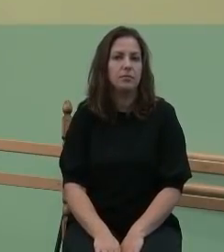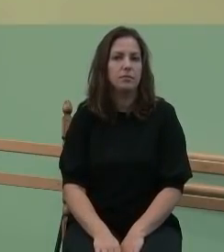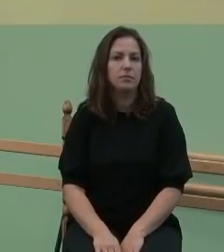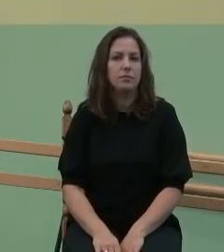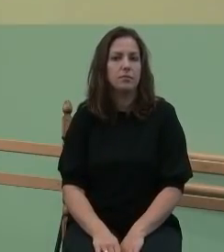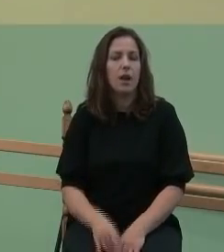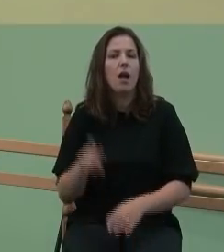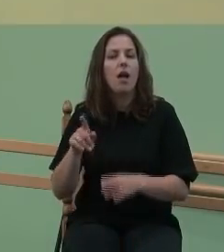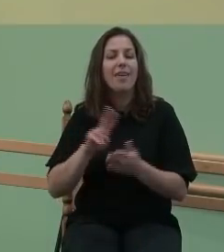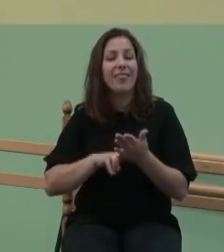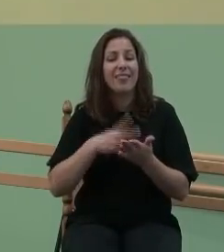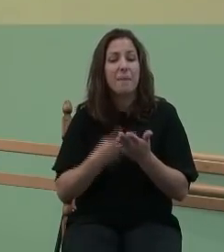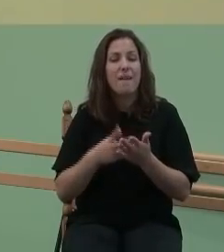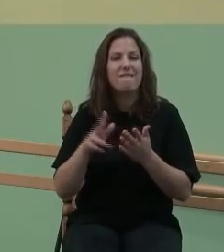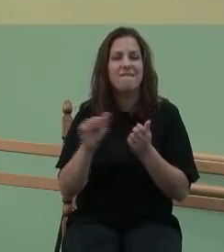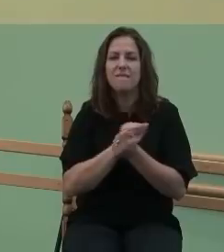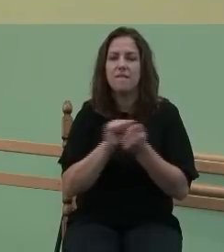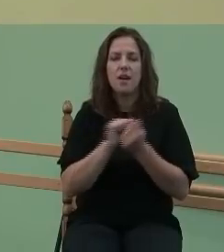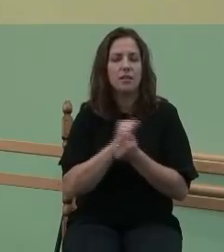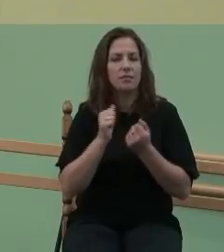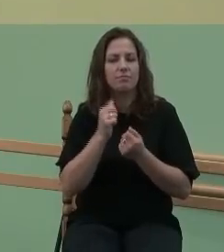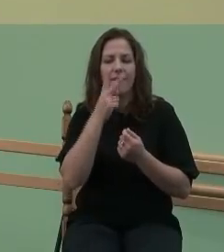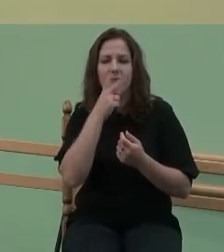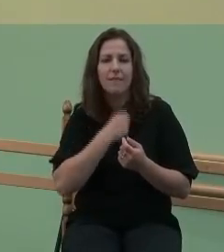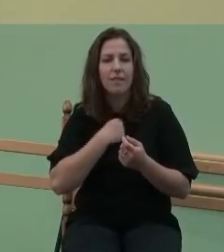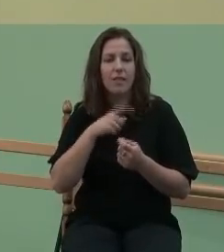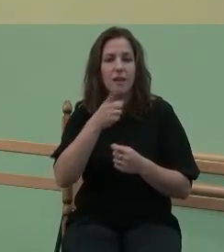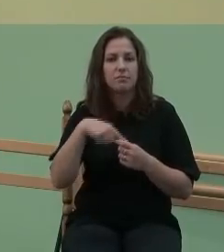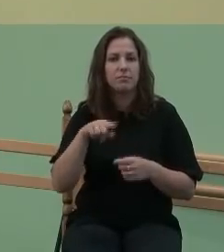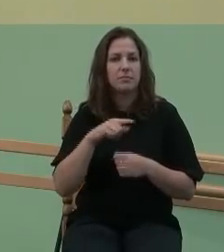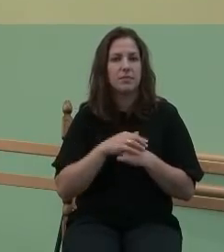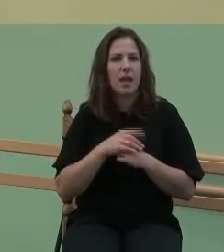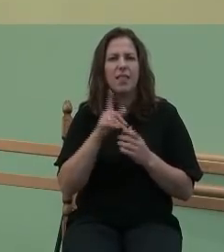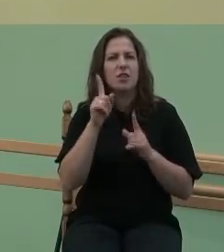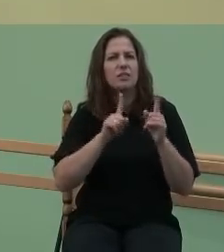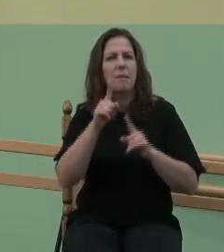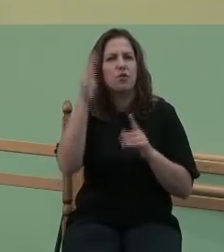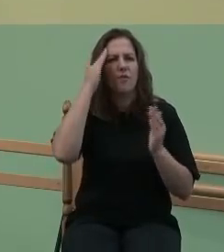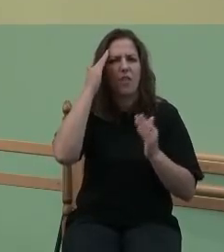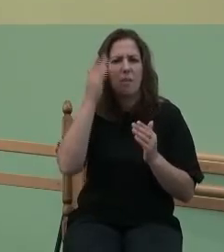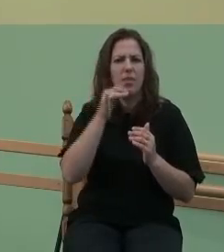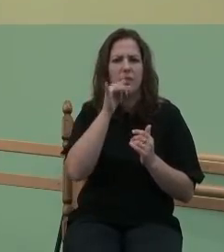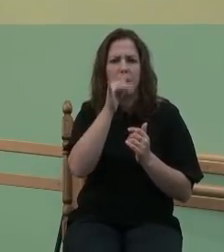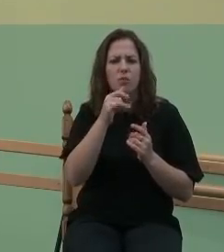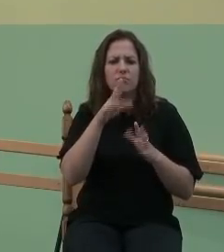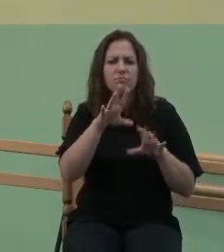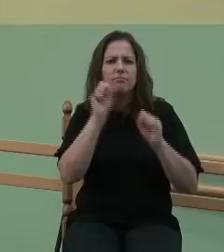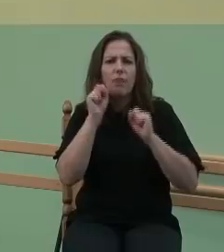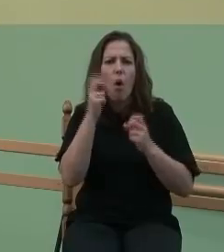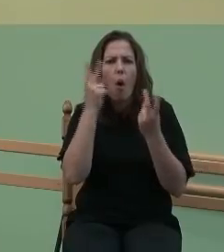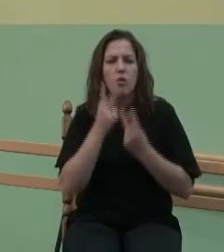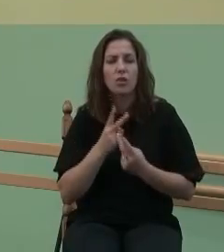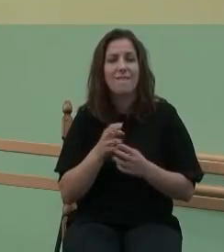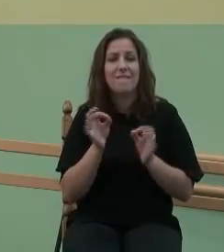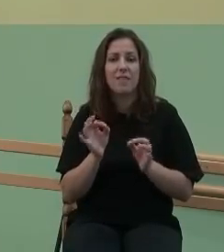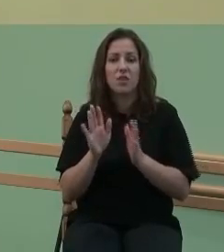Wojna na interpretację trwa na naszych oczach. Nie jesteśmy jej czasem świadomi. Nie potrafimy jej odczytać. W tej chwili